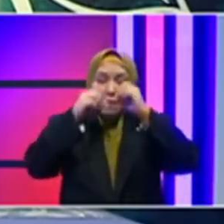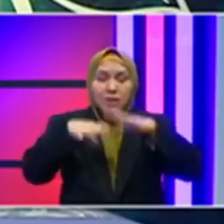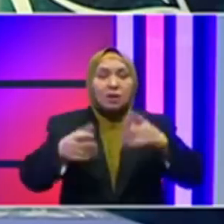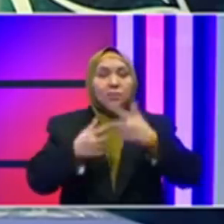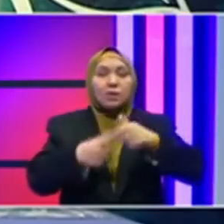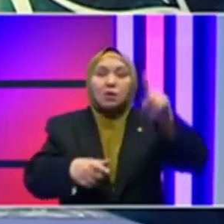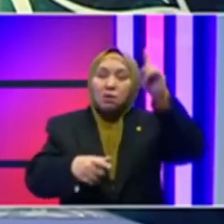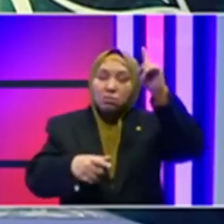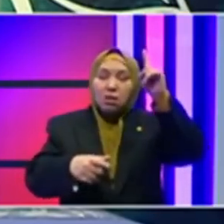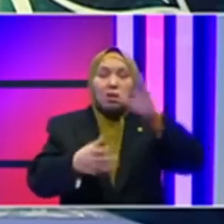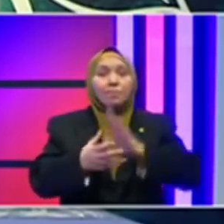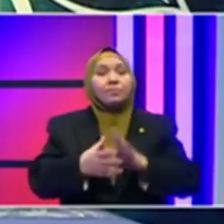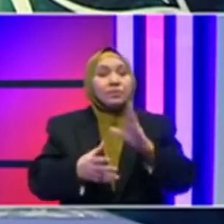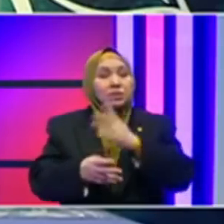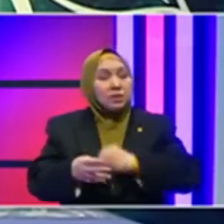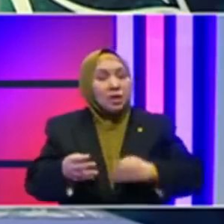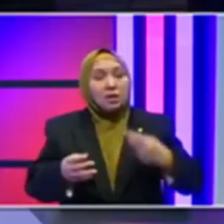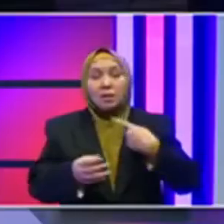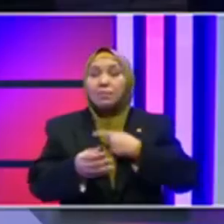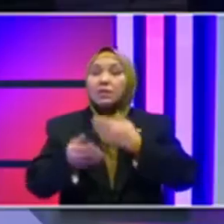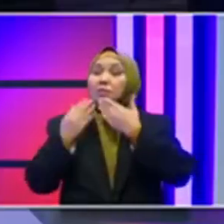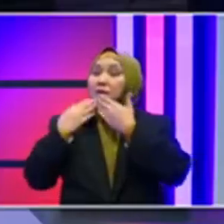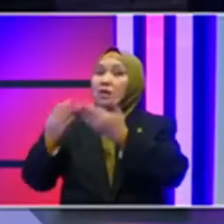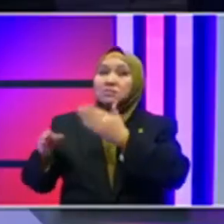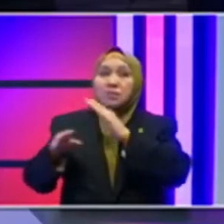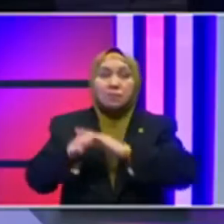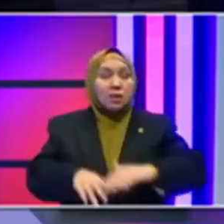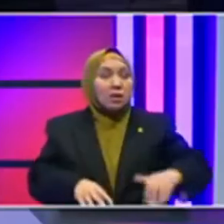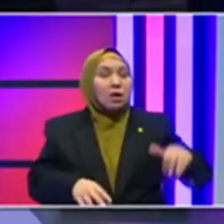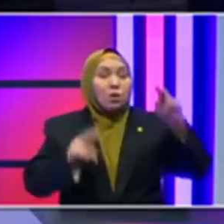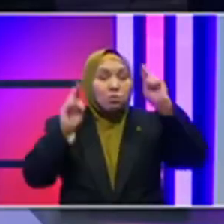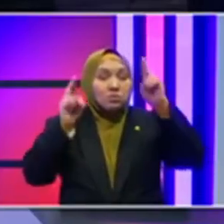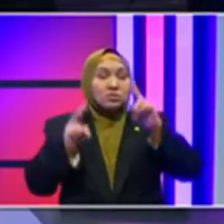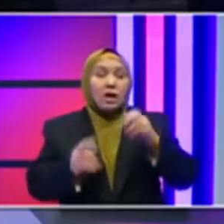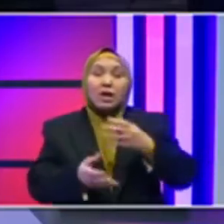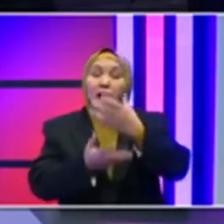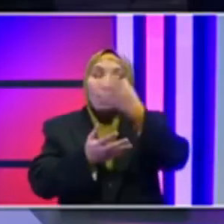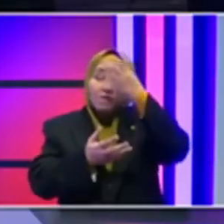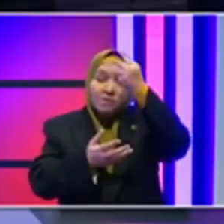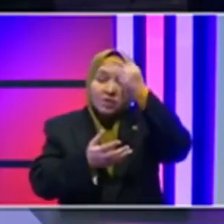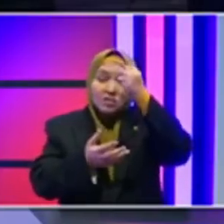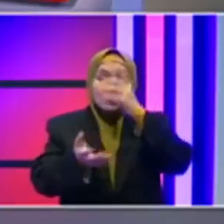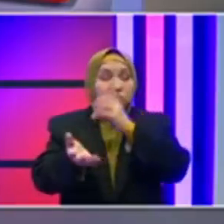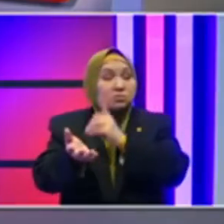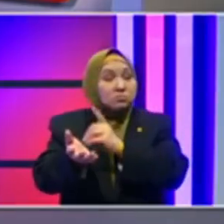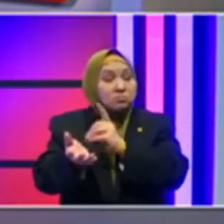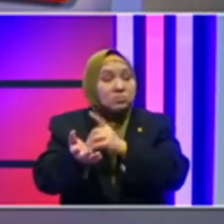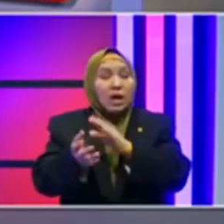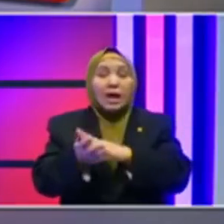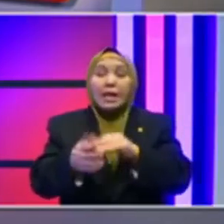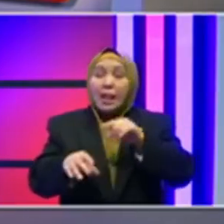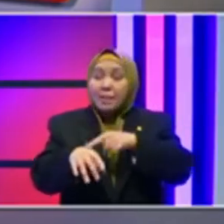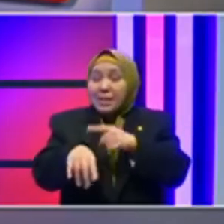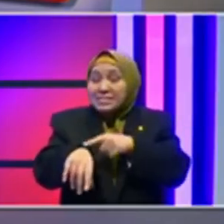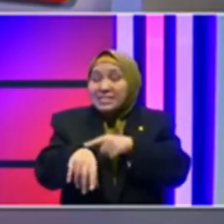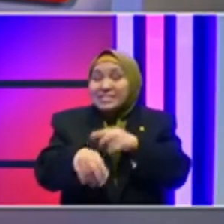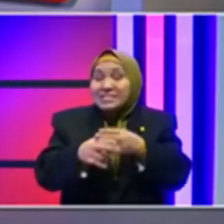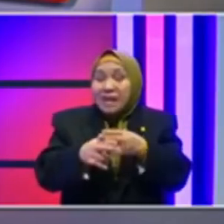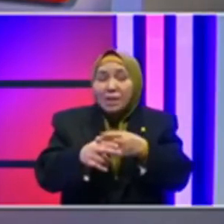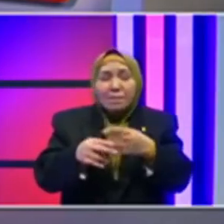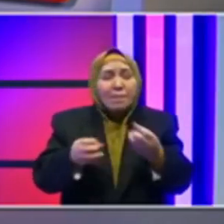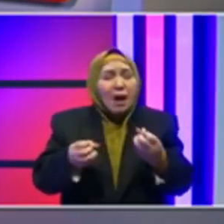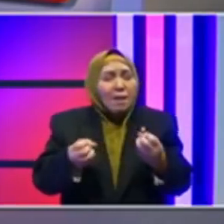ya Robbal Alamin Makasih kepada Fadil sastra Muhammadiyah dalam masa yang terhaid ini dapat menjelaskan beberapa